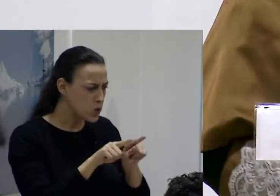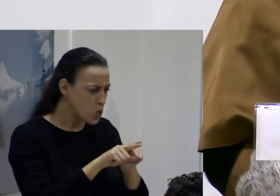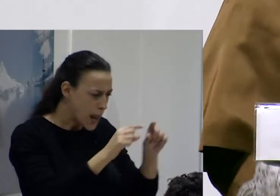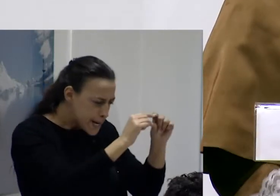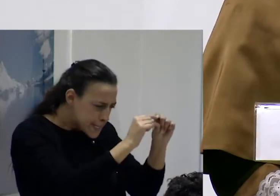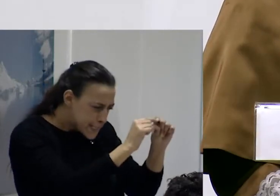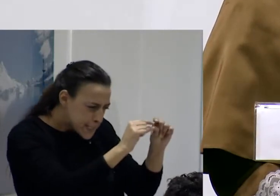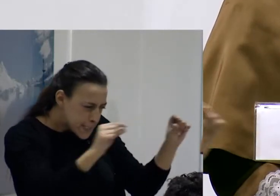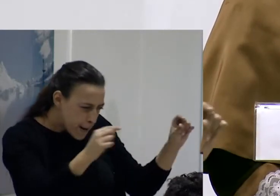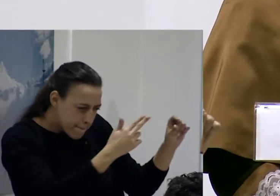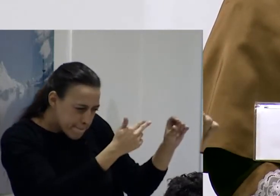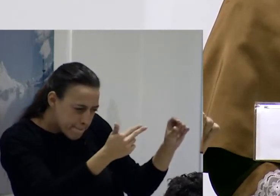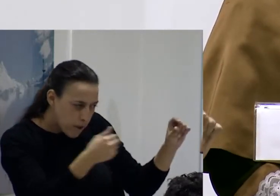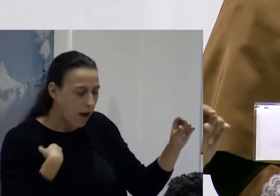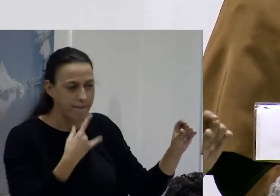segell postal,